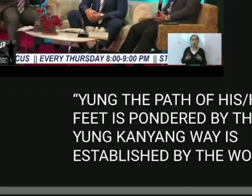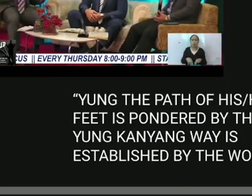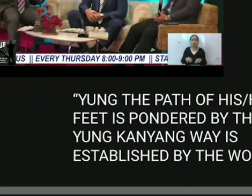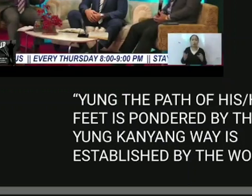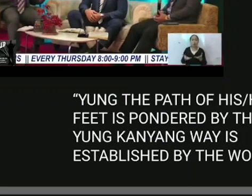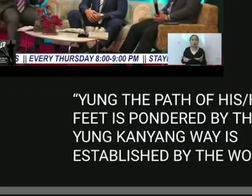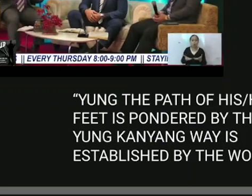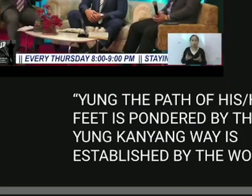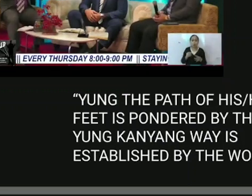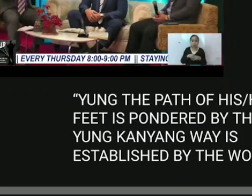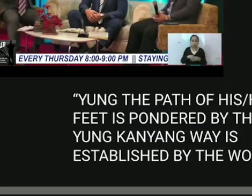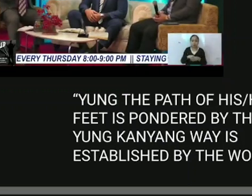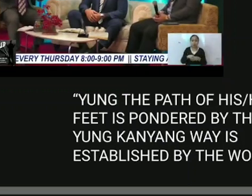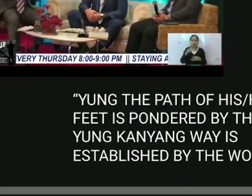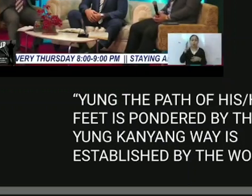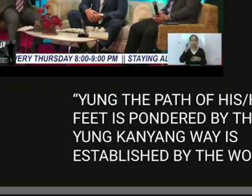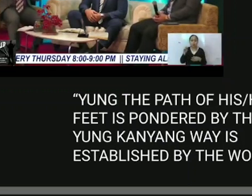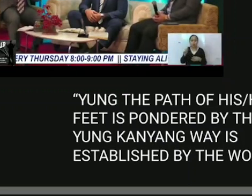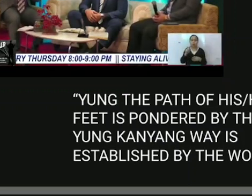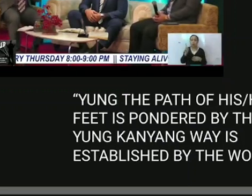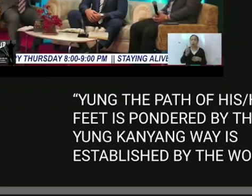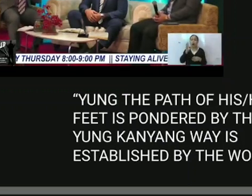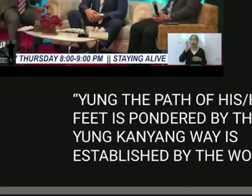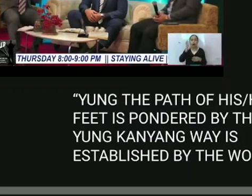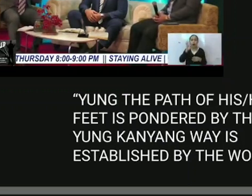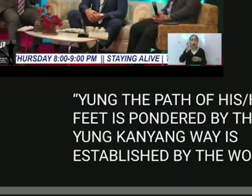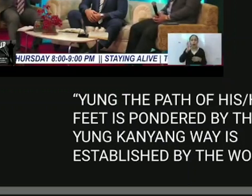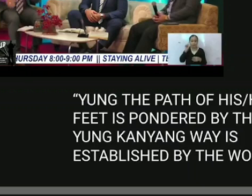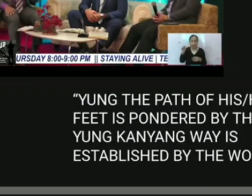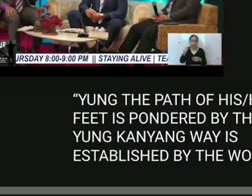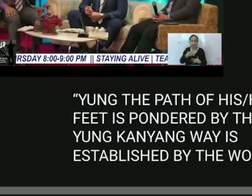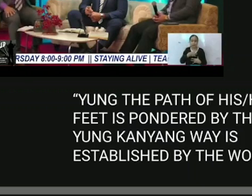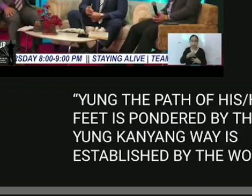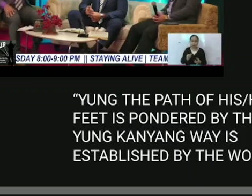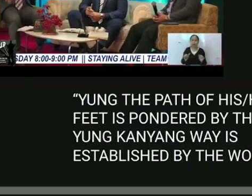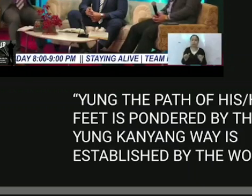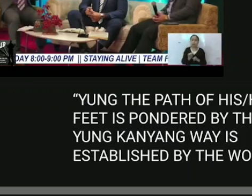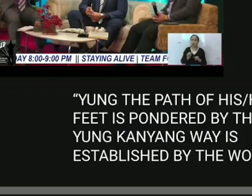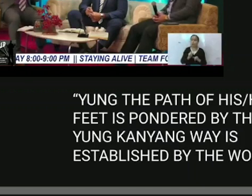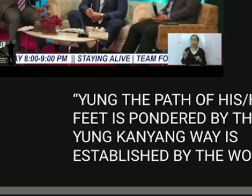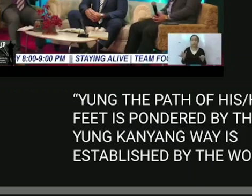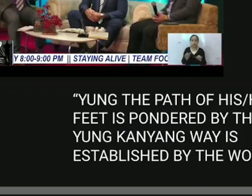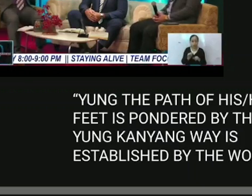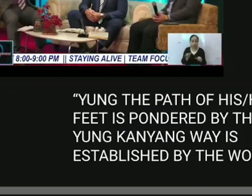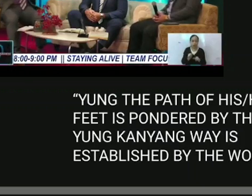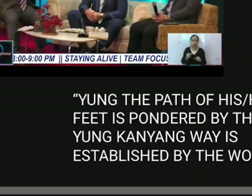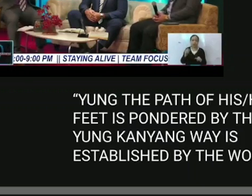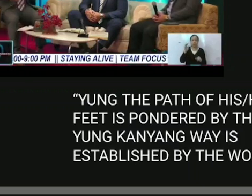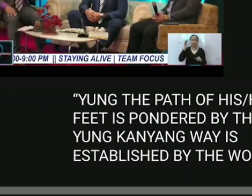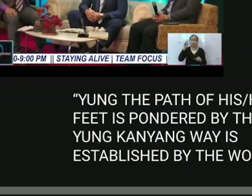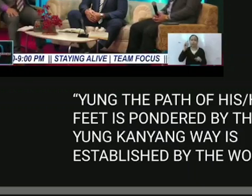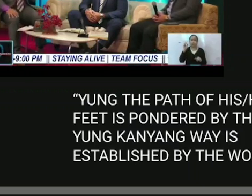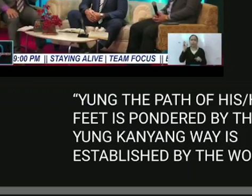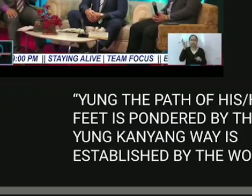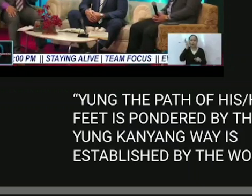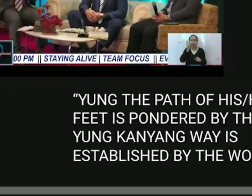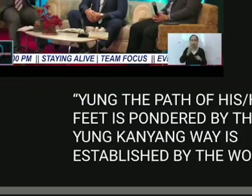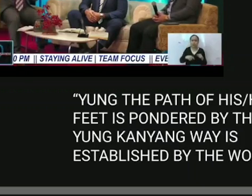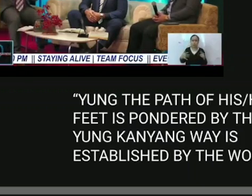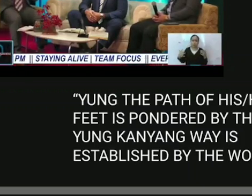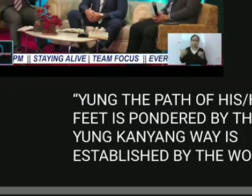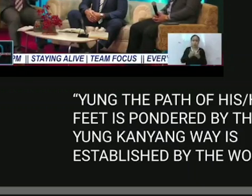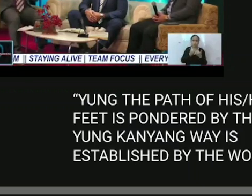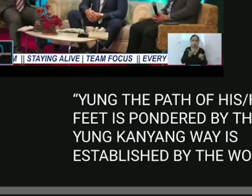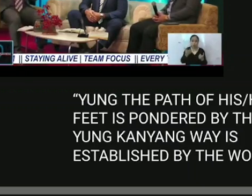You see that? The same thing din. Parehas na atake ng Diablo sa inyo, young people. Hindi niya kayo hasagupahin harap-harapan. Because pag alam